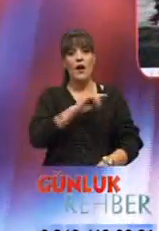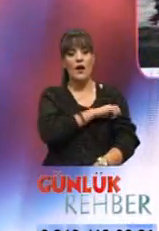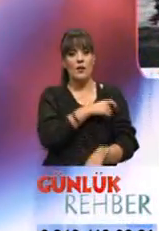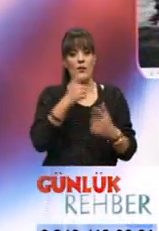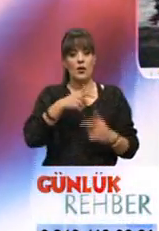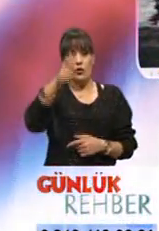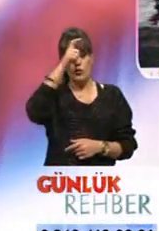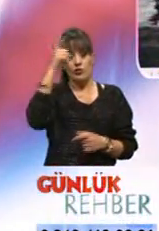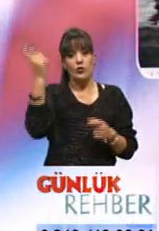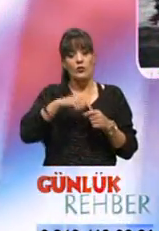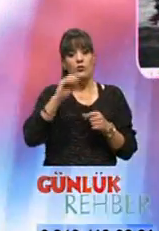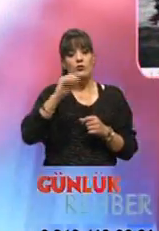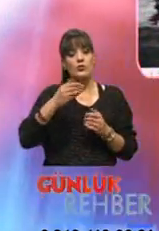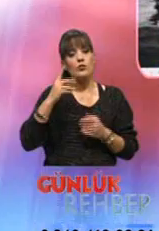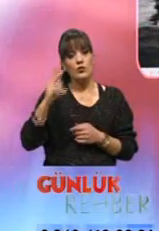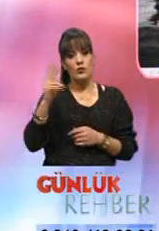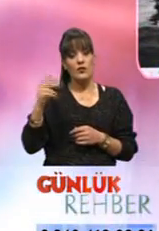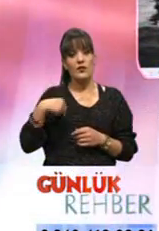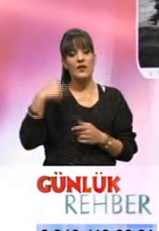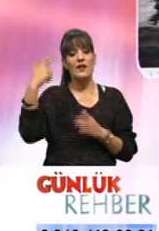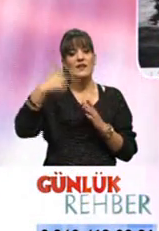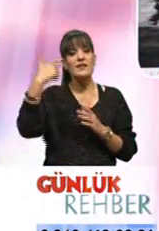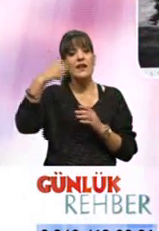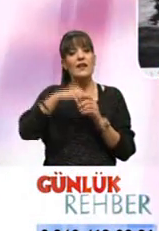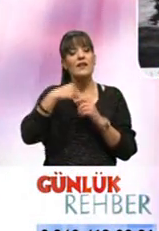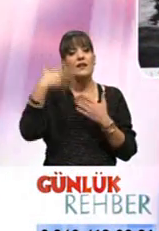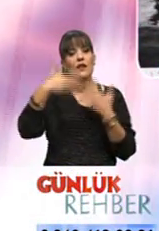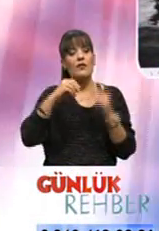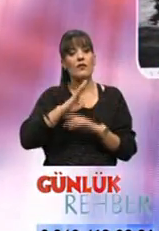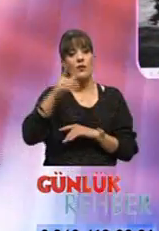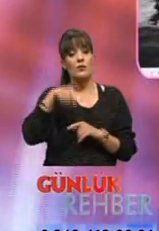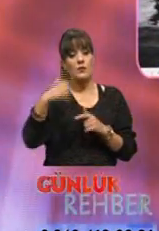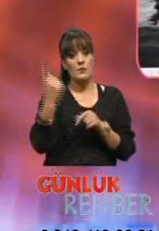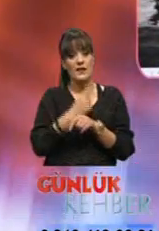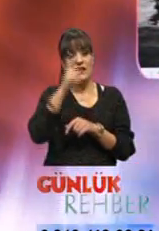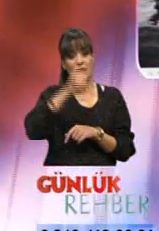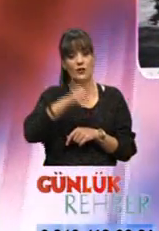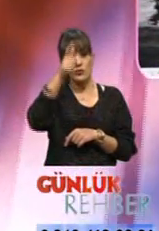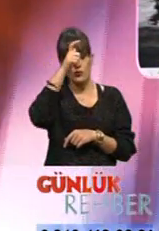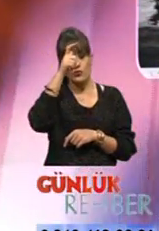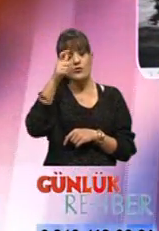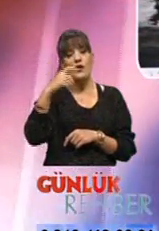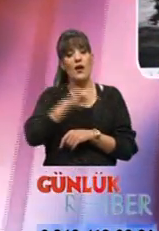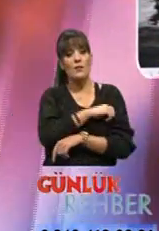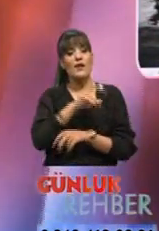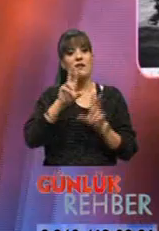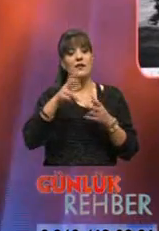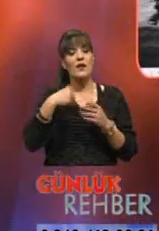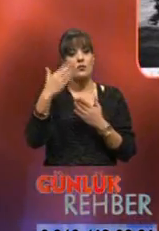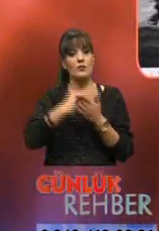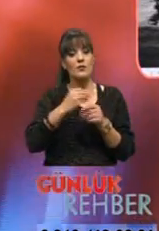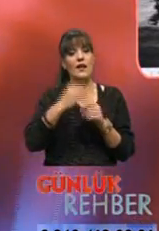Almanya'da Türk göçmenlerin çocuklarına yönelik yayın sayısı artıyor. Bunlardan biri de ilk Türkçe-Almanca radyo programı